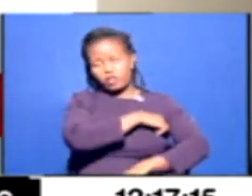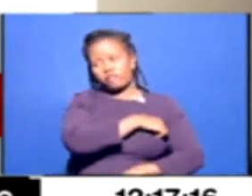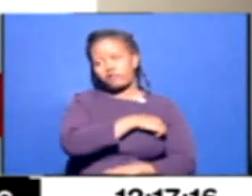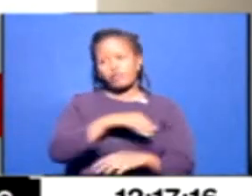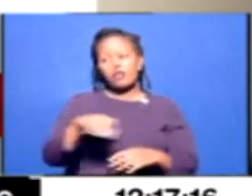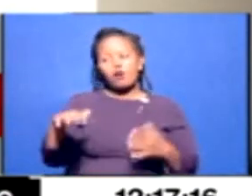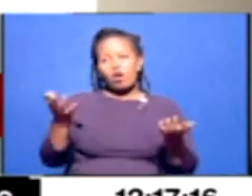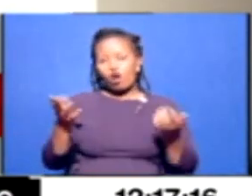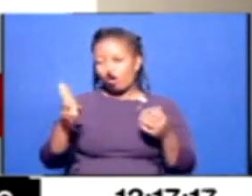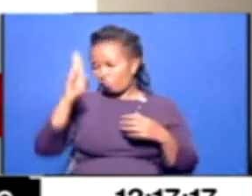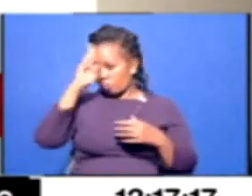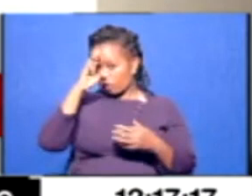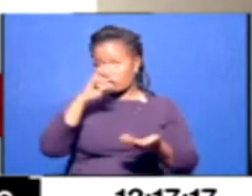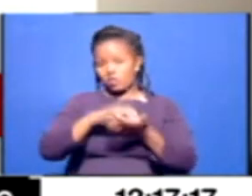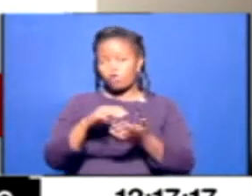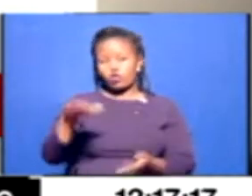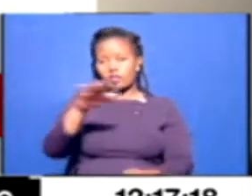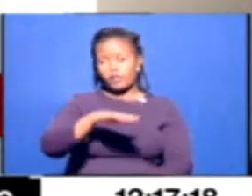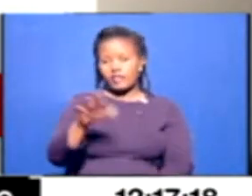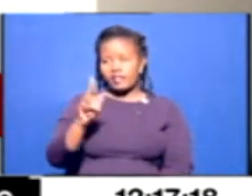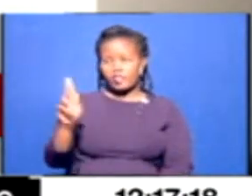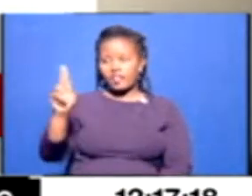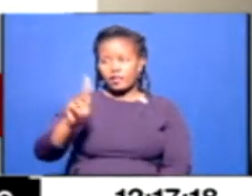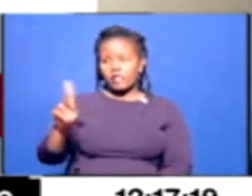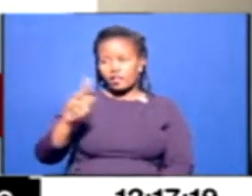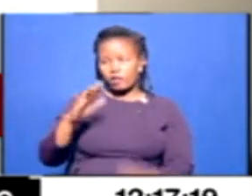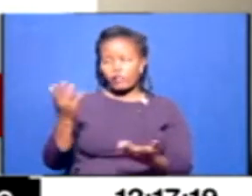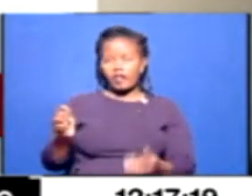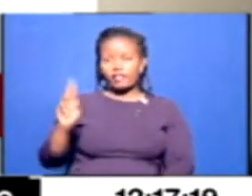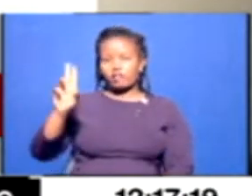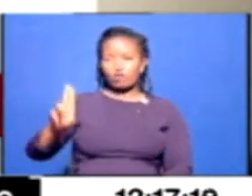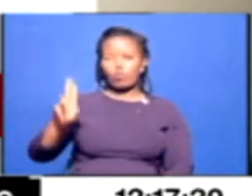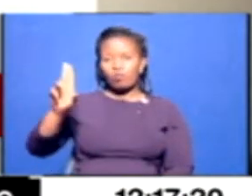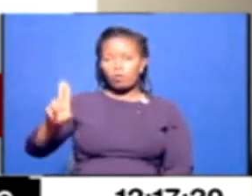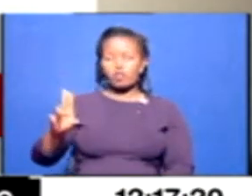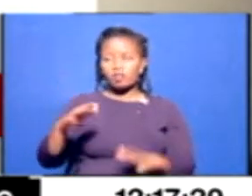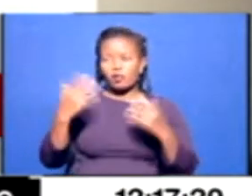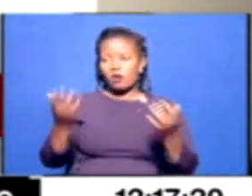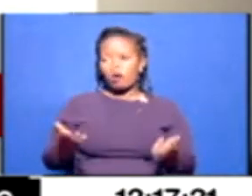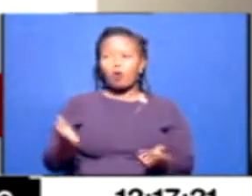vya polisi vya Kayole na Umoja au kupitia nambari ya mamake